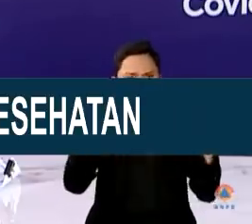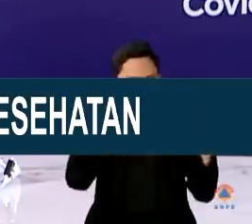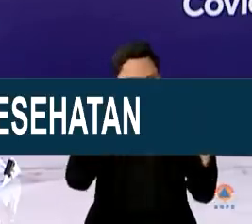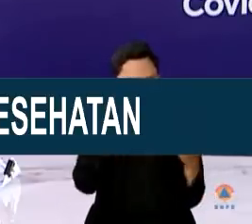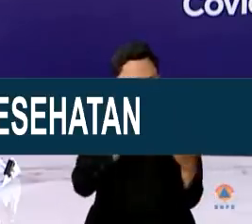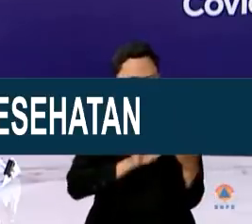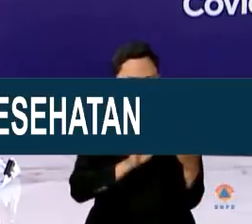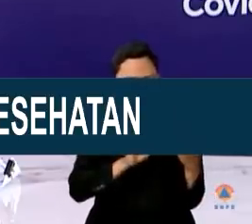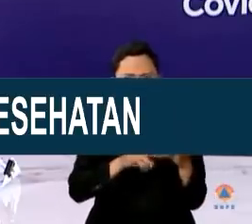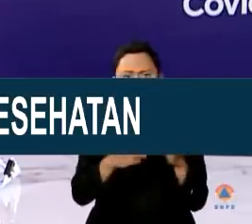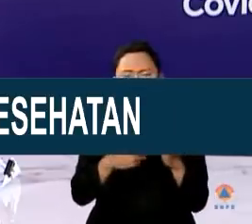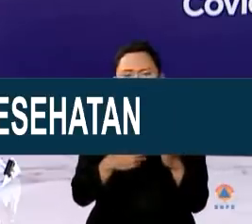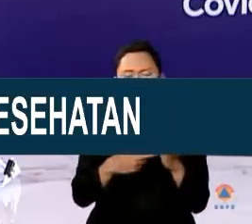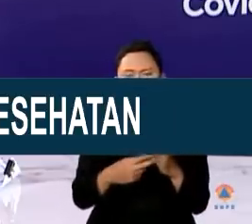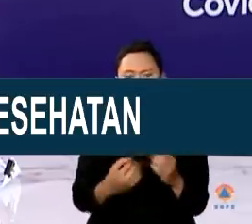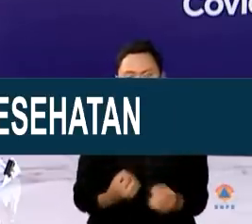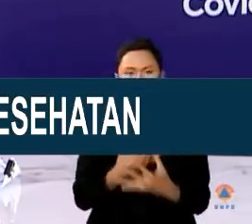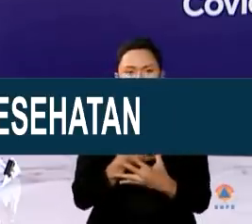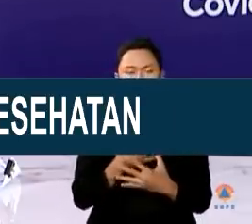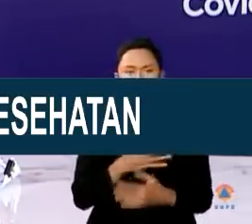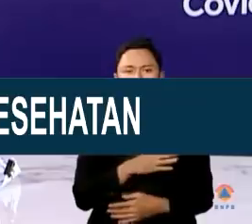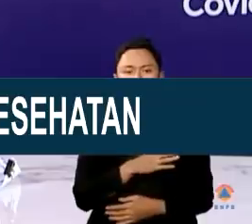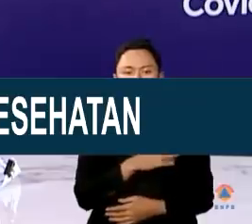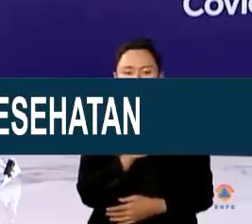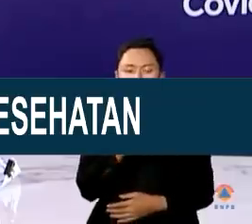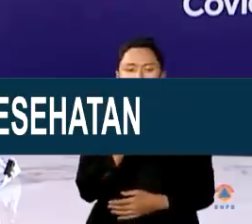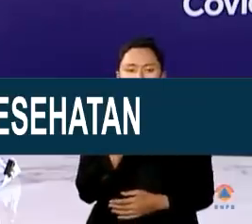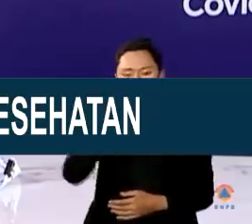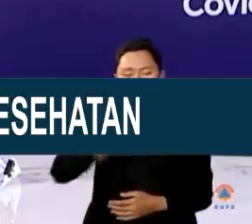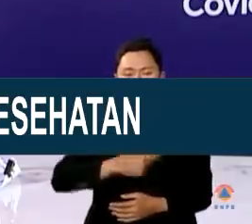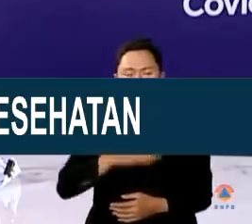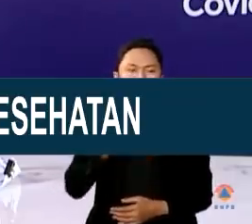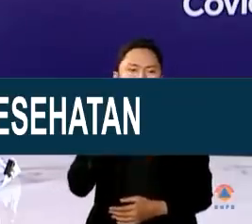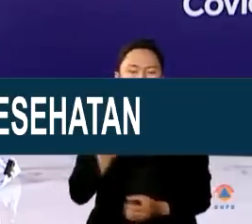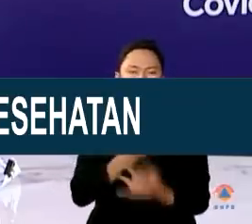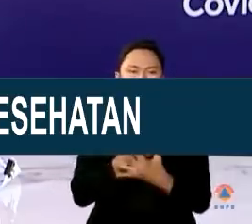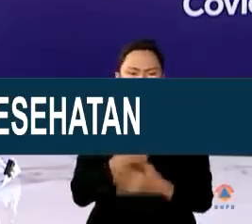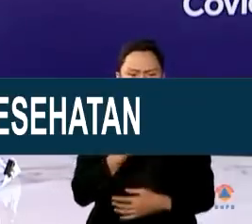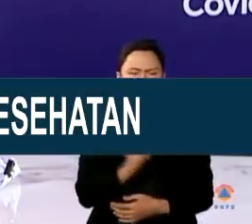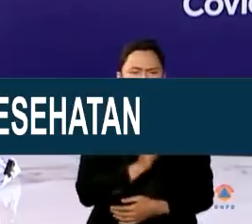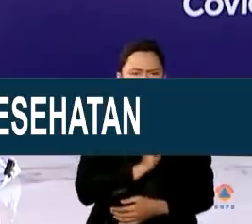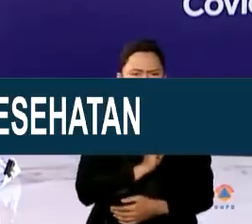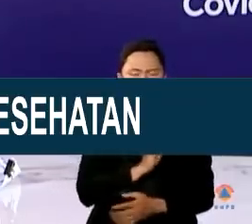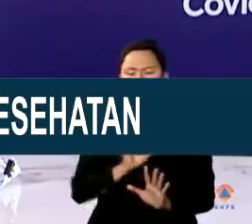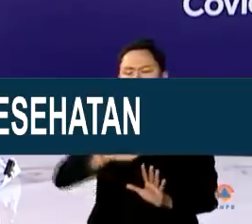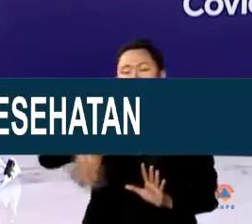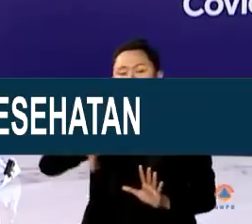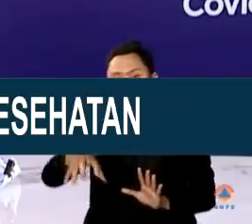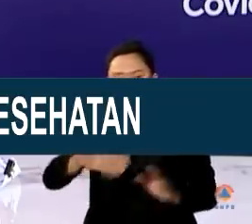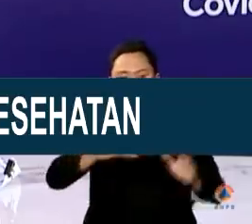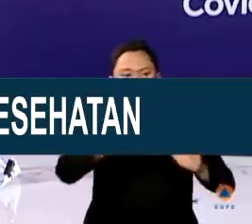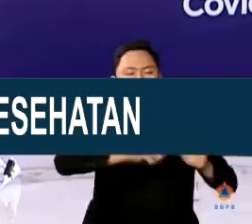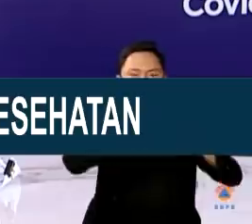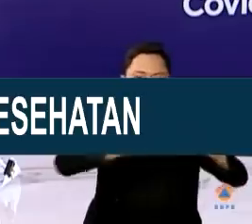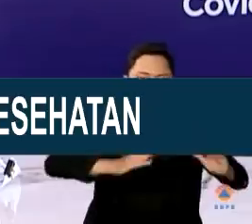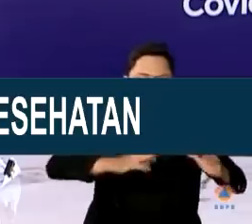kesehatan, dapat membahayakan nyawa manusia. Tidak hanya diri kita, namun keluarga di rumah, dan juga